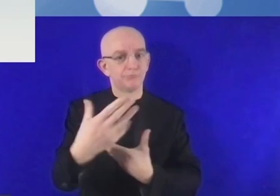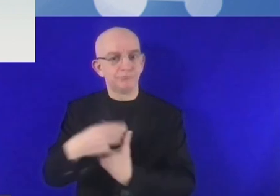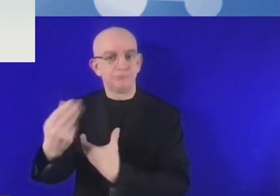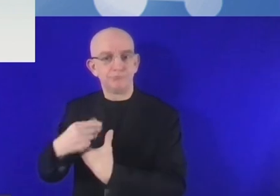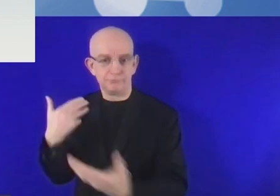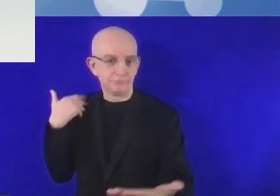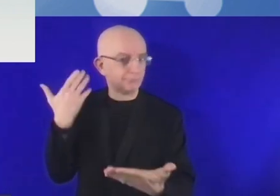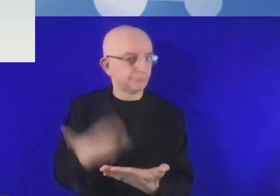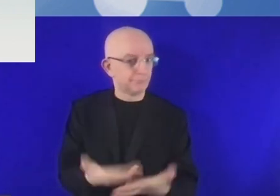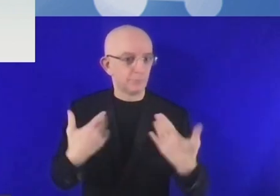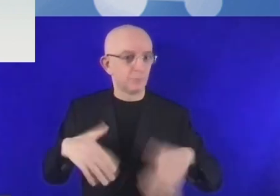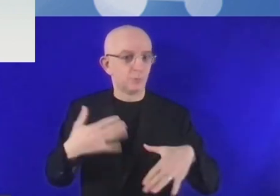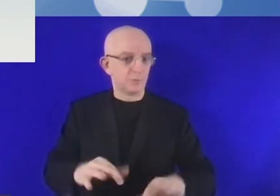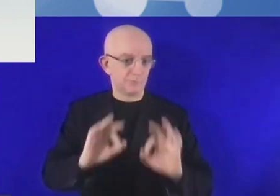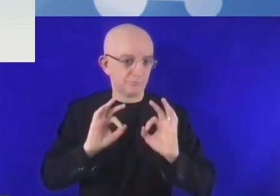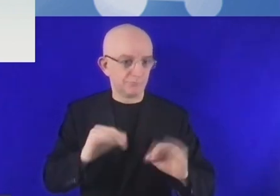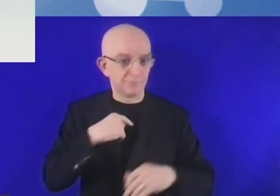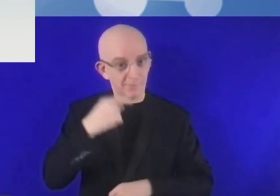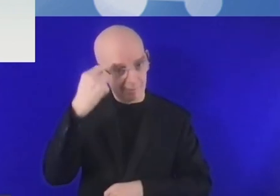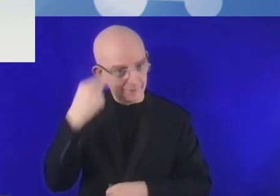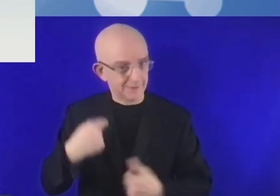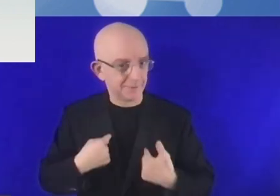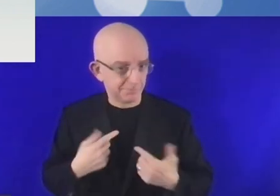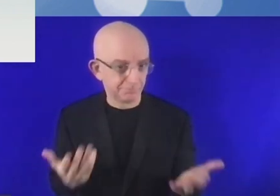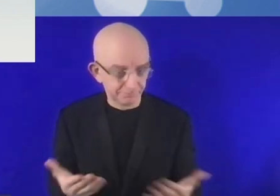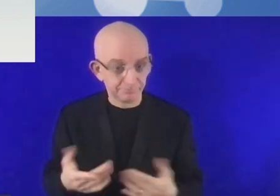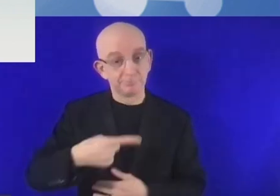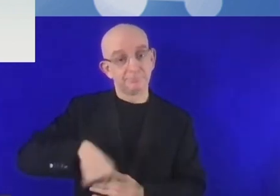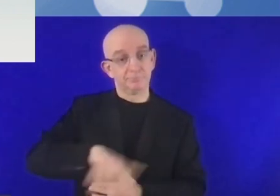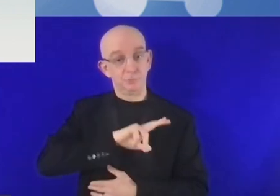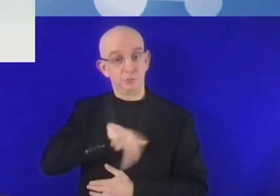możemy organizować takie hybrydowe wydarzenia.